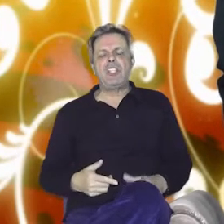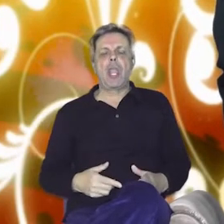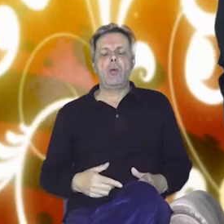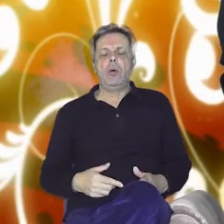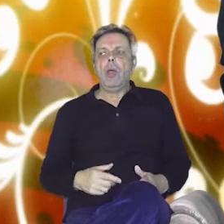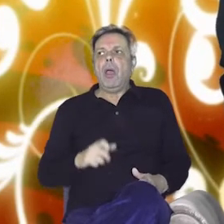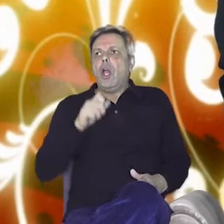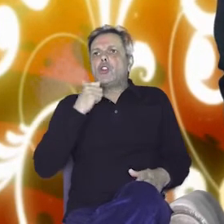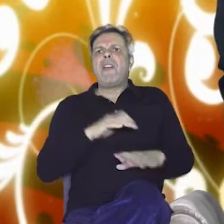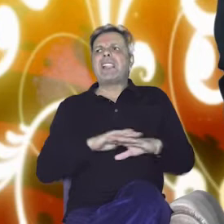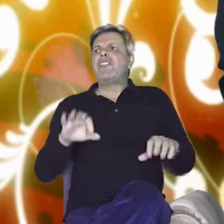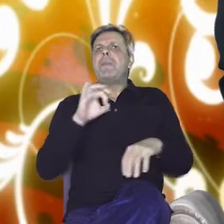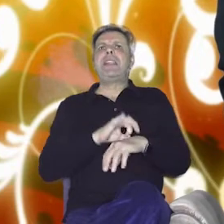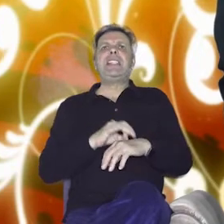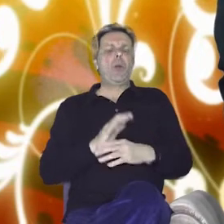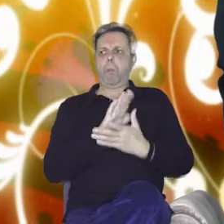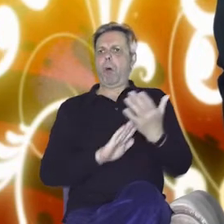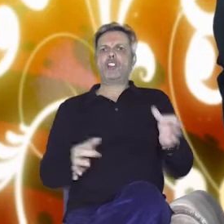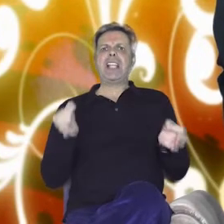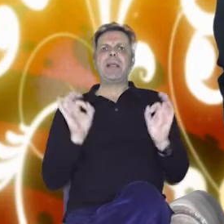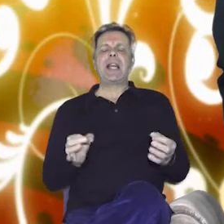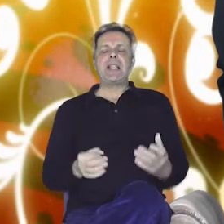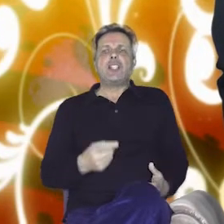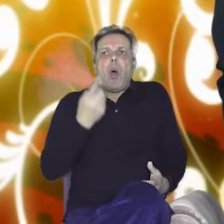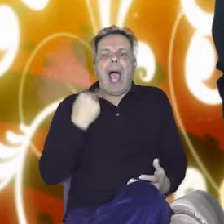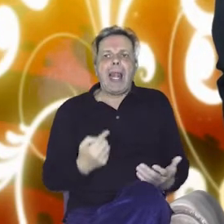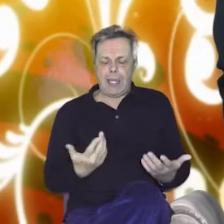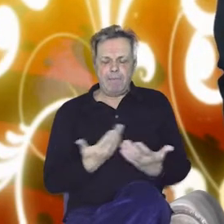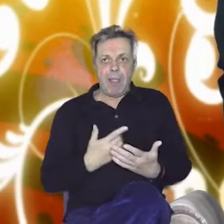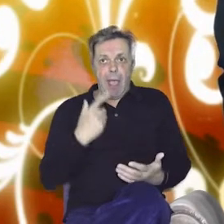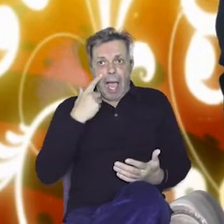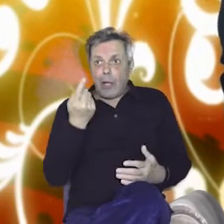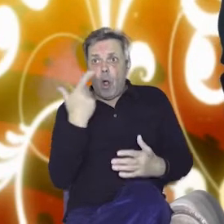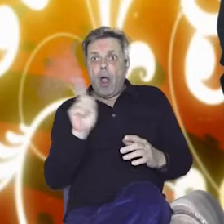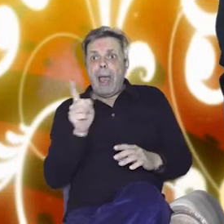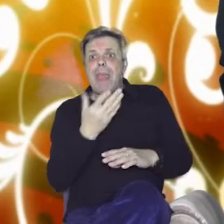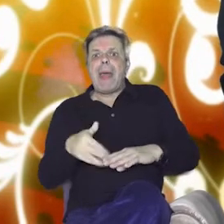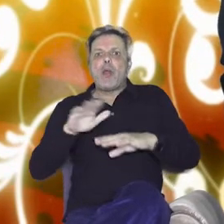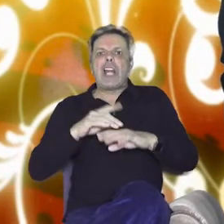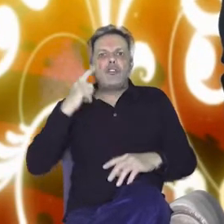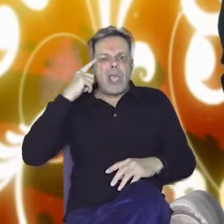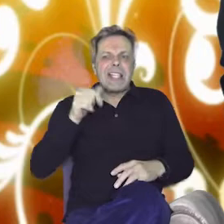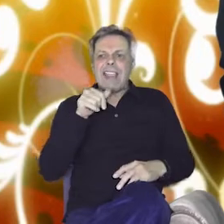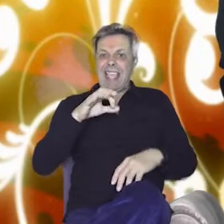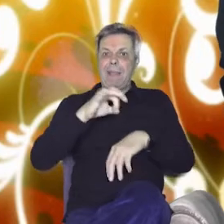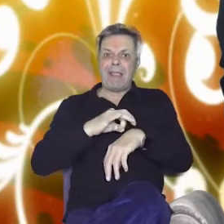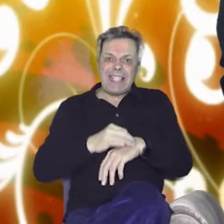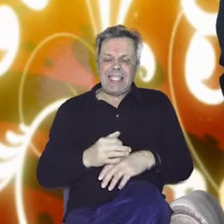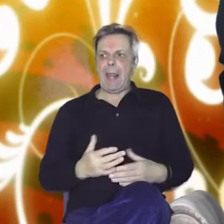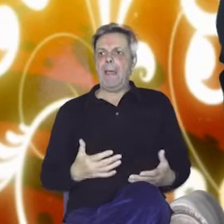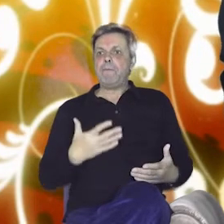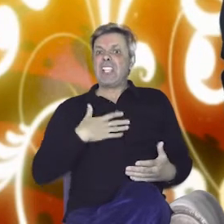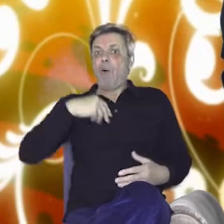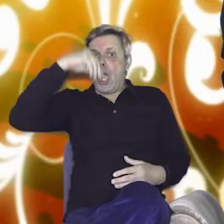završi medicinu i počne specijalizaciju, ali ukoliko ne nadograđuje znanje iz medicine ili svoje struke,